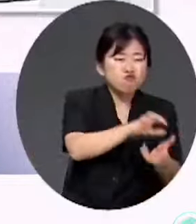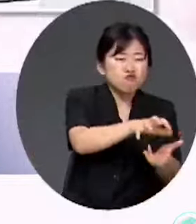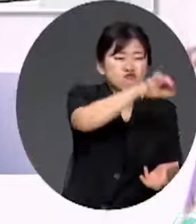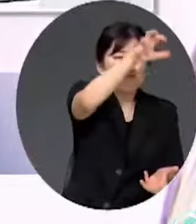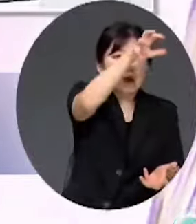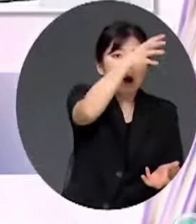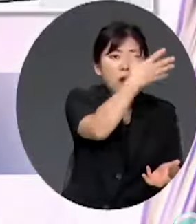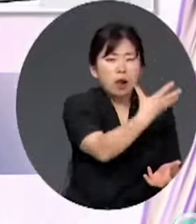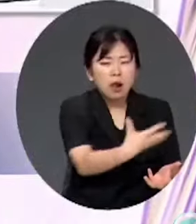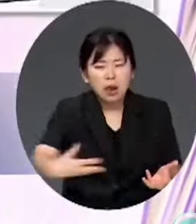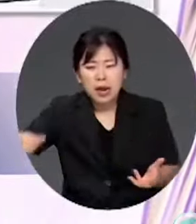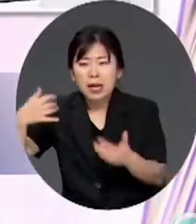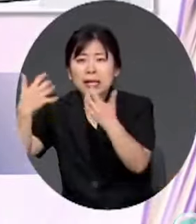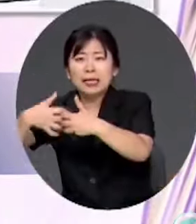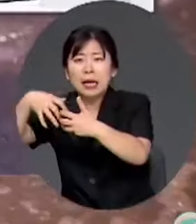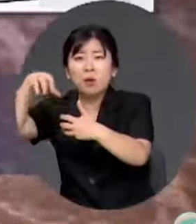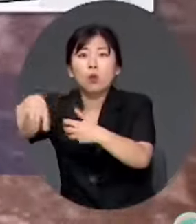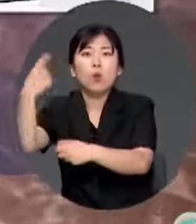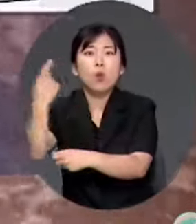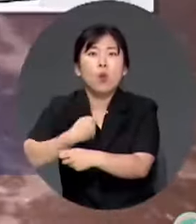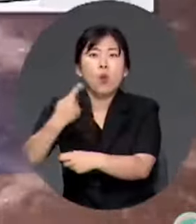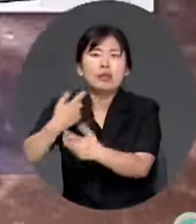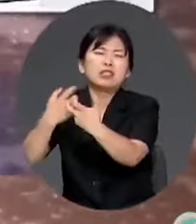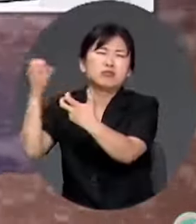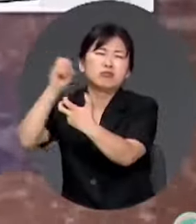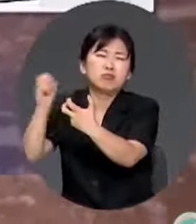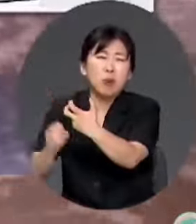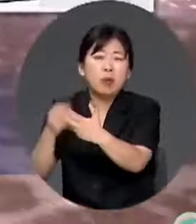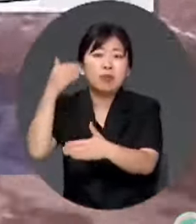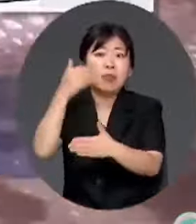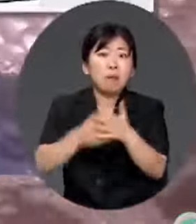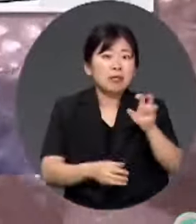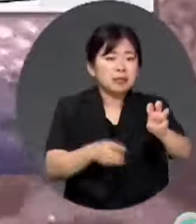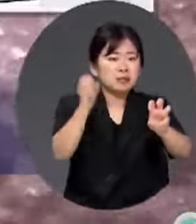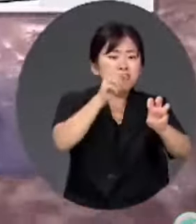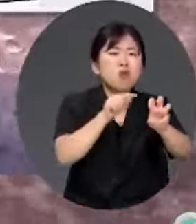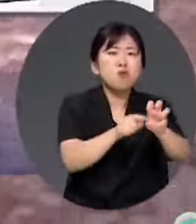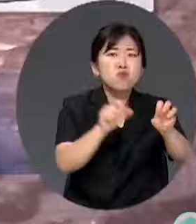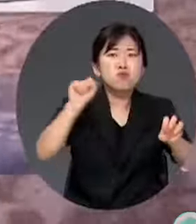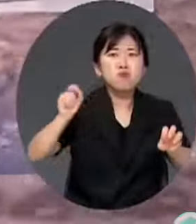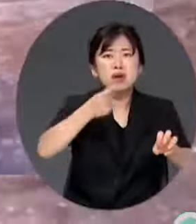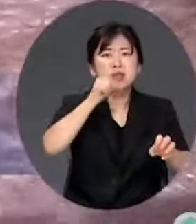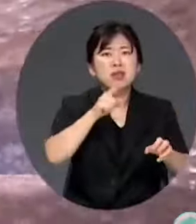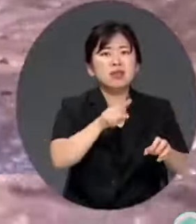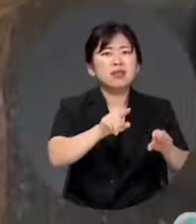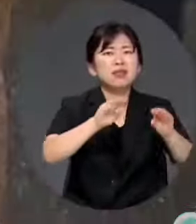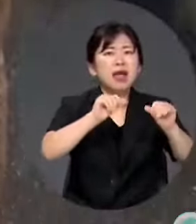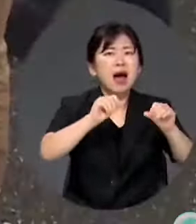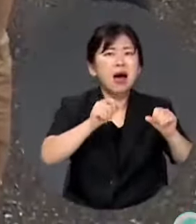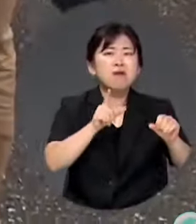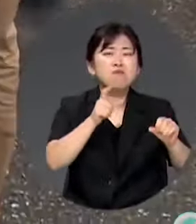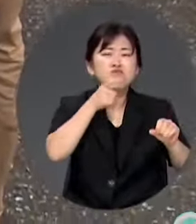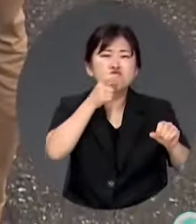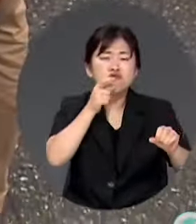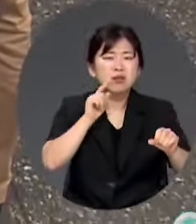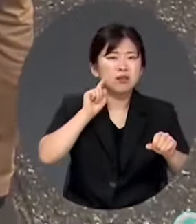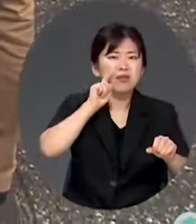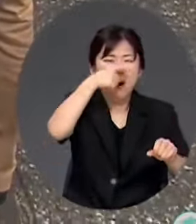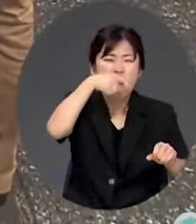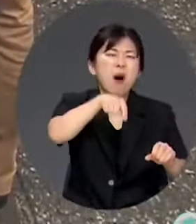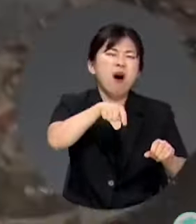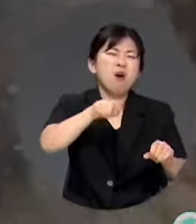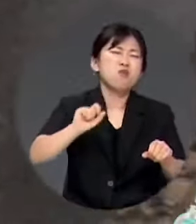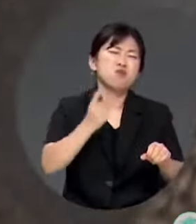지하수의 오염에 원인이 되고 있다라고 보는 부분이 있어서 하여튼 하수도관 관리는 꼭 피해 건수